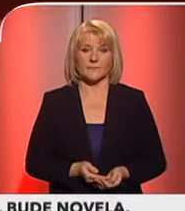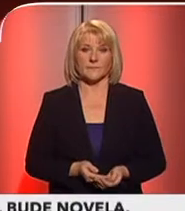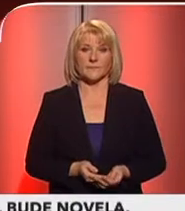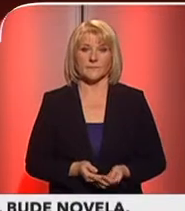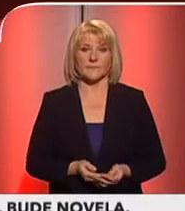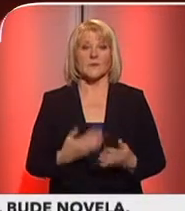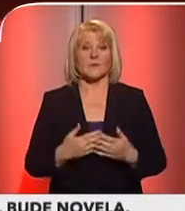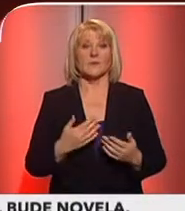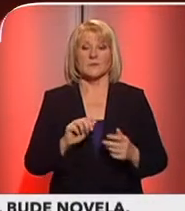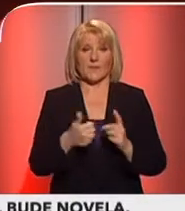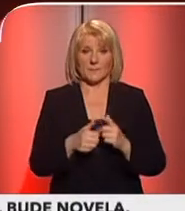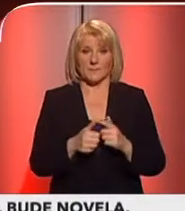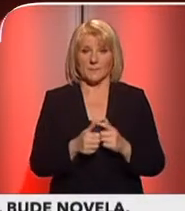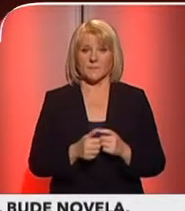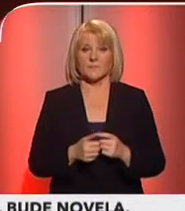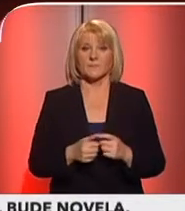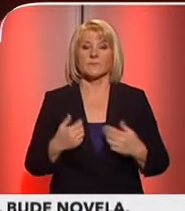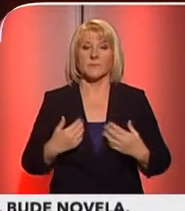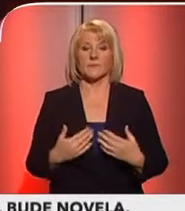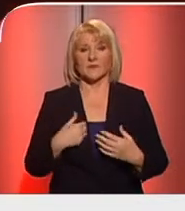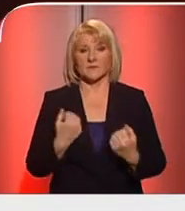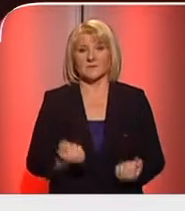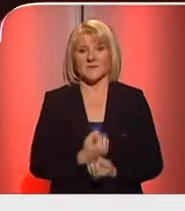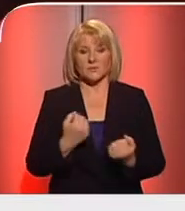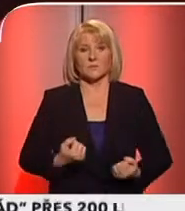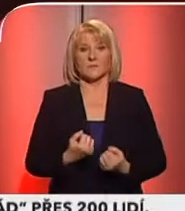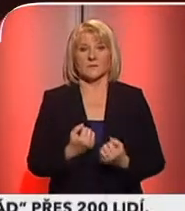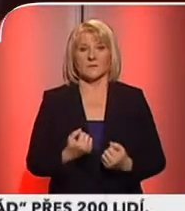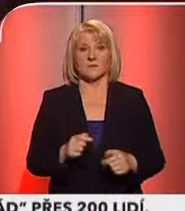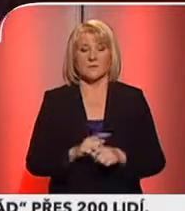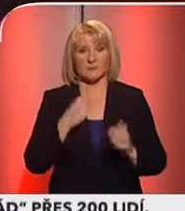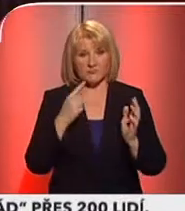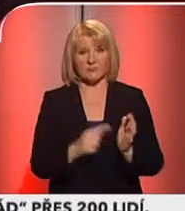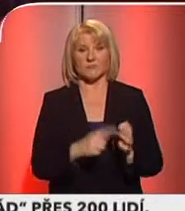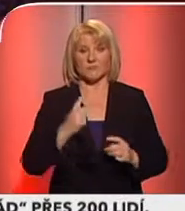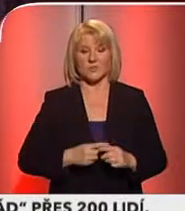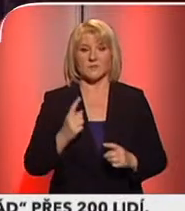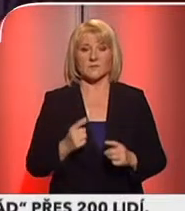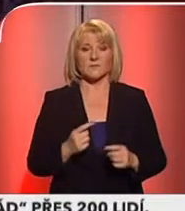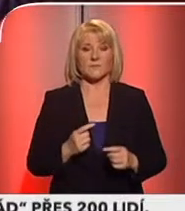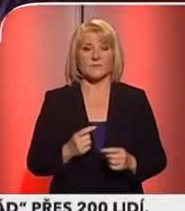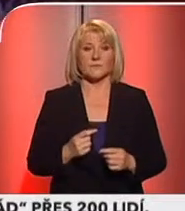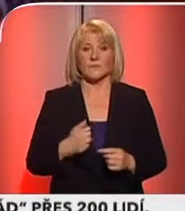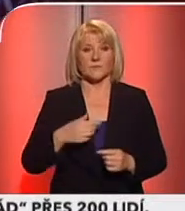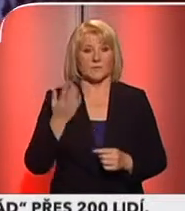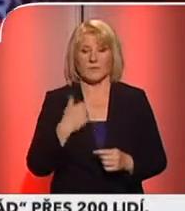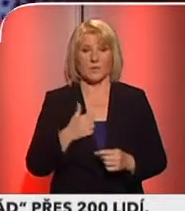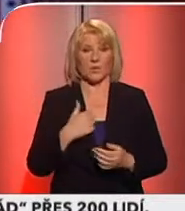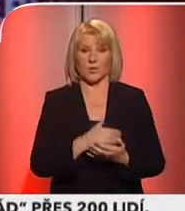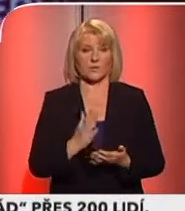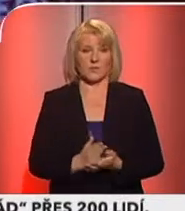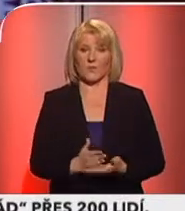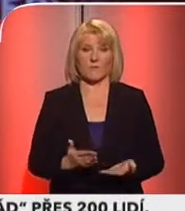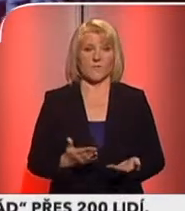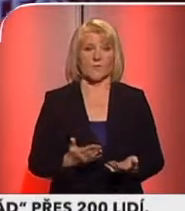Víte, my zaprvé teda, teď se budu snažit být naprosto pinklich neboli přesný, my jsme nerozlišovali v minulosti,